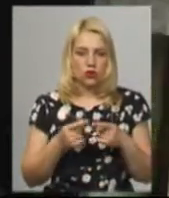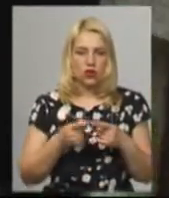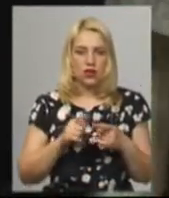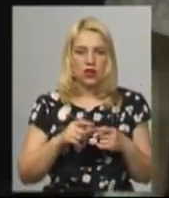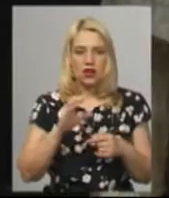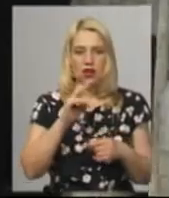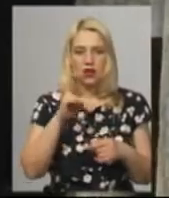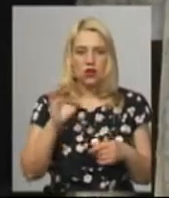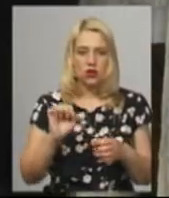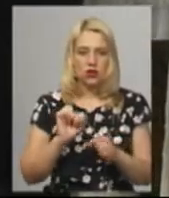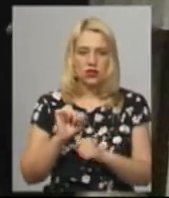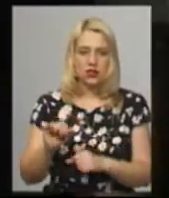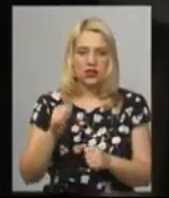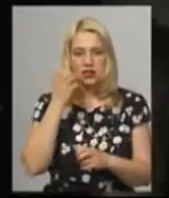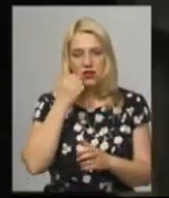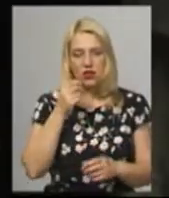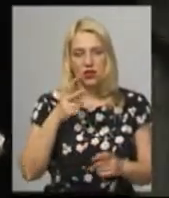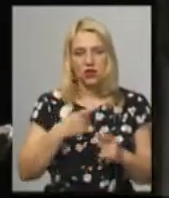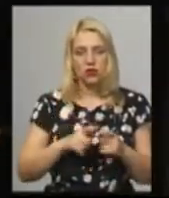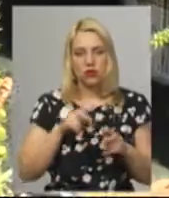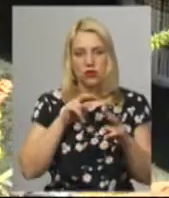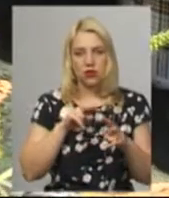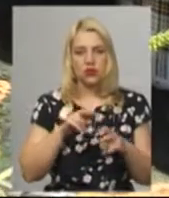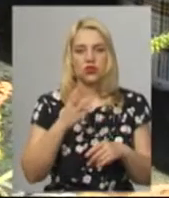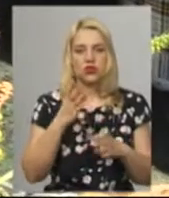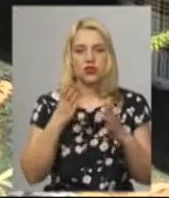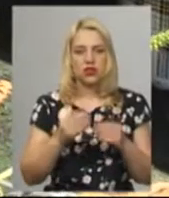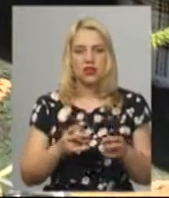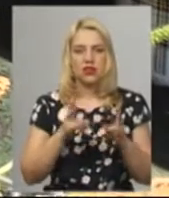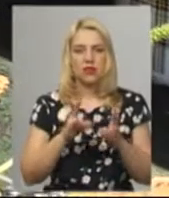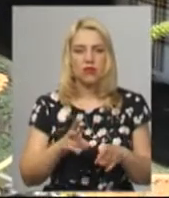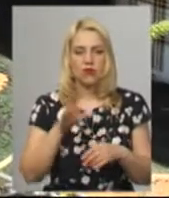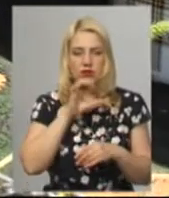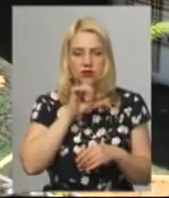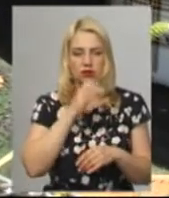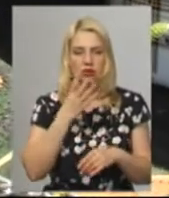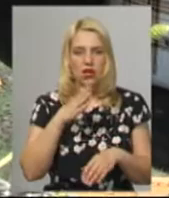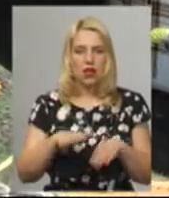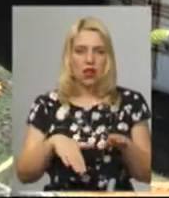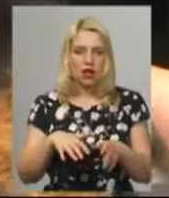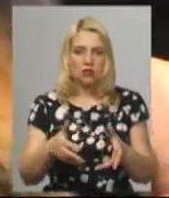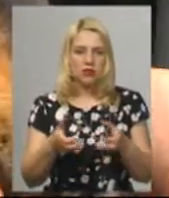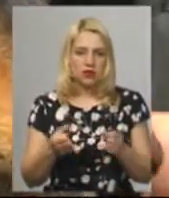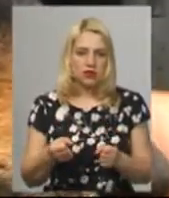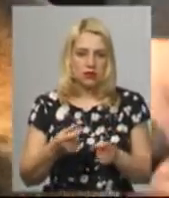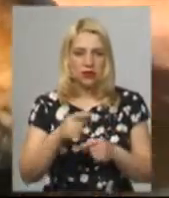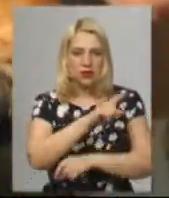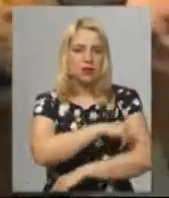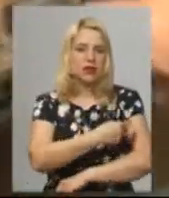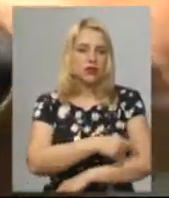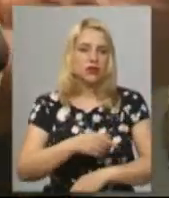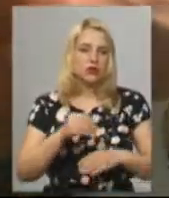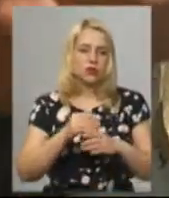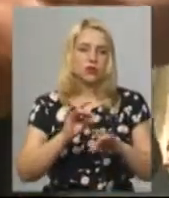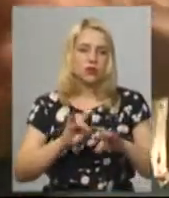Стара Костянтинів». Наразі тут під наглядом четвертий день поспіль перебуває травмований собака. Чотирилапий отримує медичну допомогу, розповідає голова